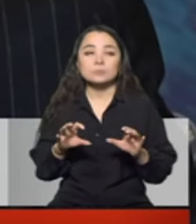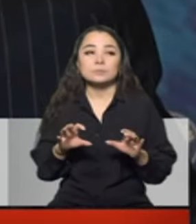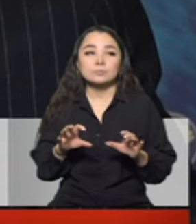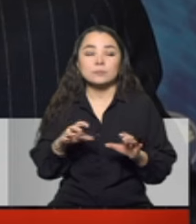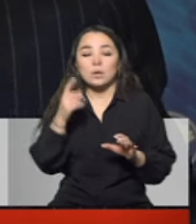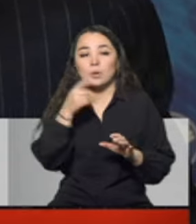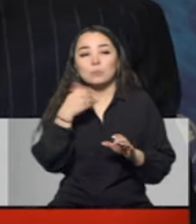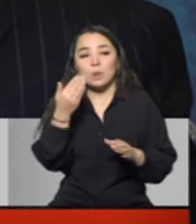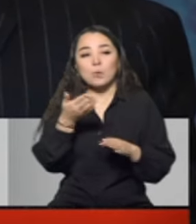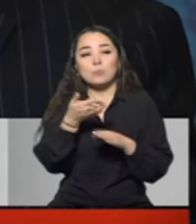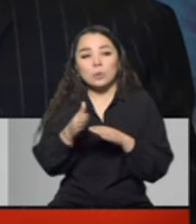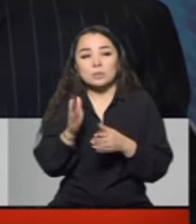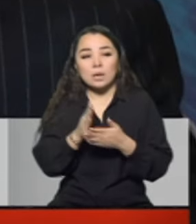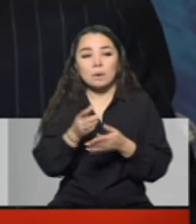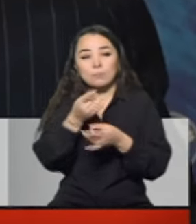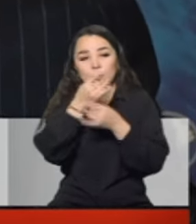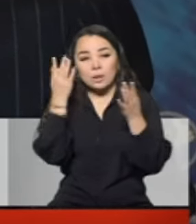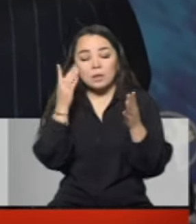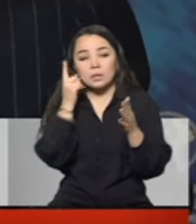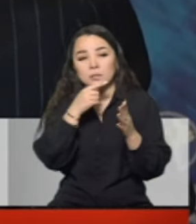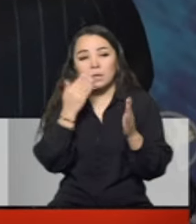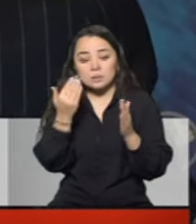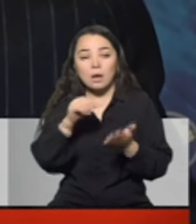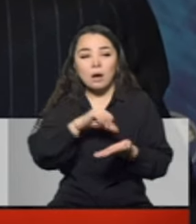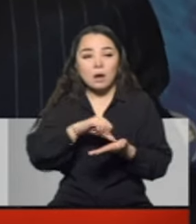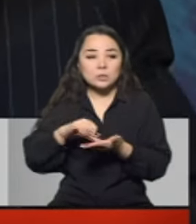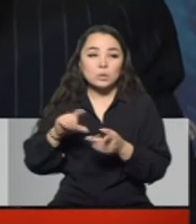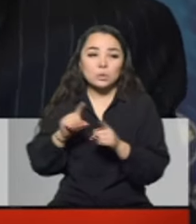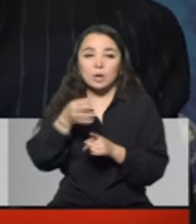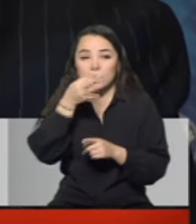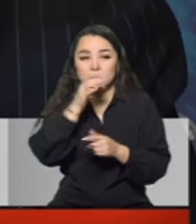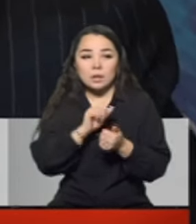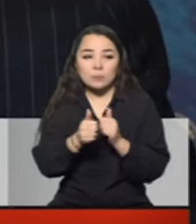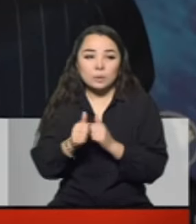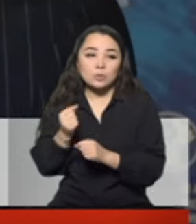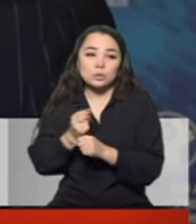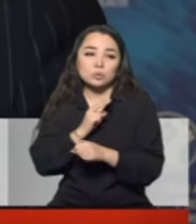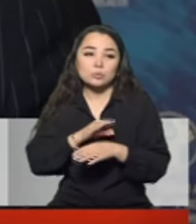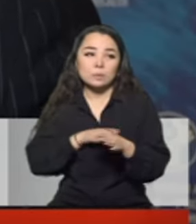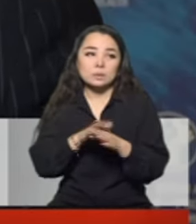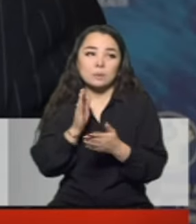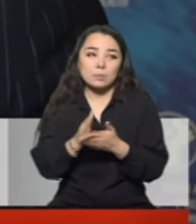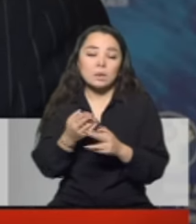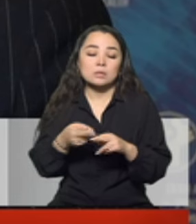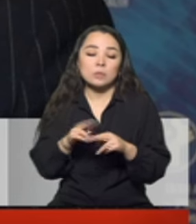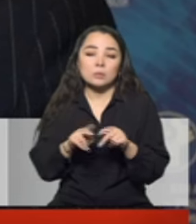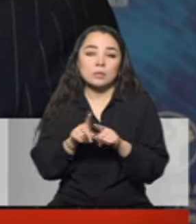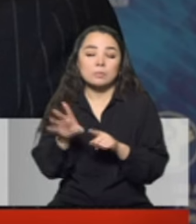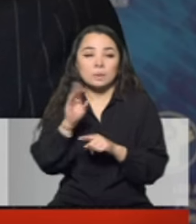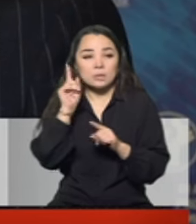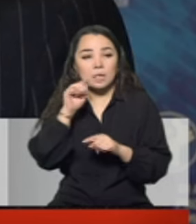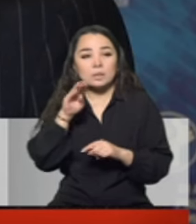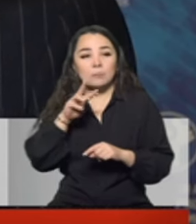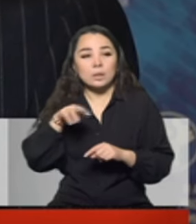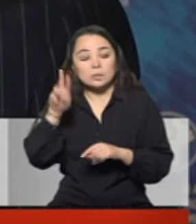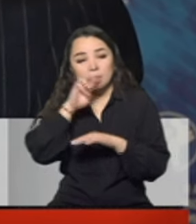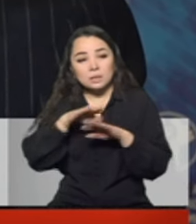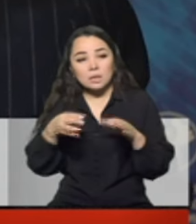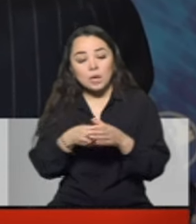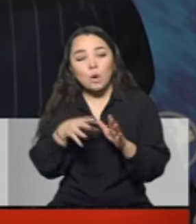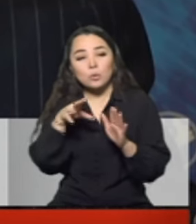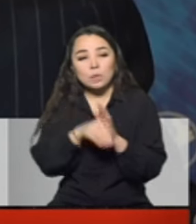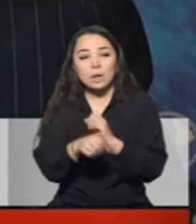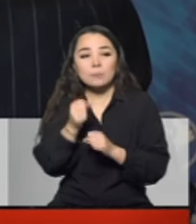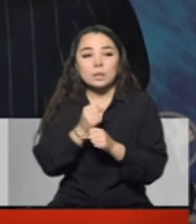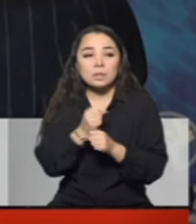заңнамалық, одан бөлек әлеуметтік мәселелерді реттеуге қатысты тәжірибе алмасу жұмыстары бар. Одан бөлек мынау біз білесіз ғой, біз ТМД елдерінің құрамына кіргеннен